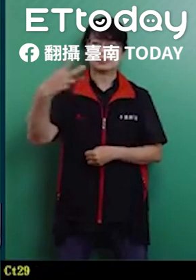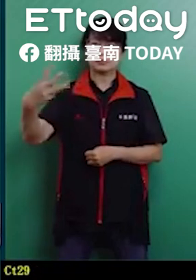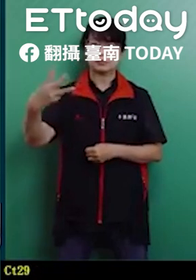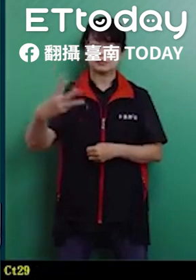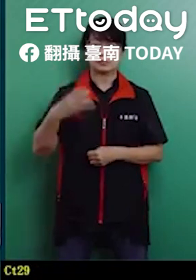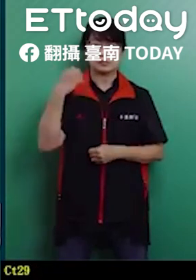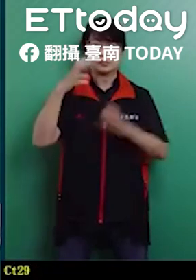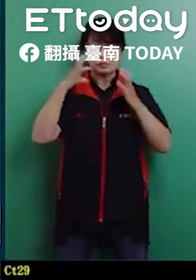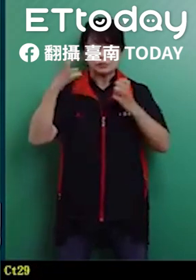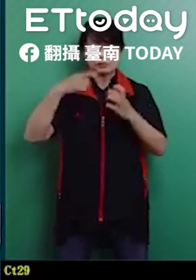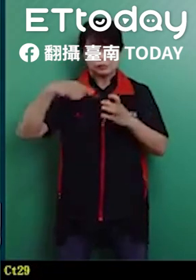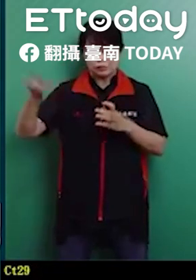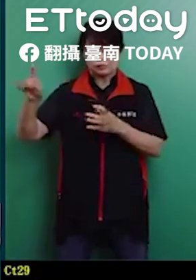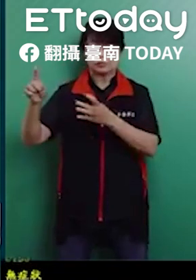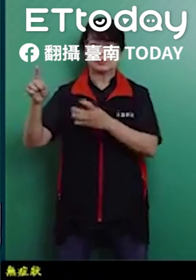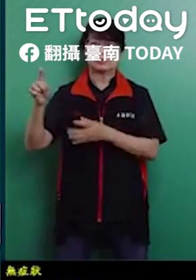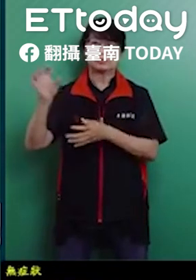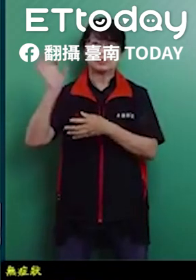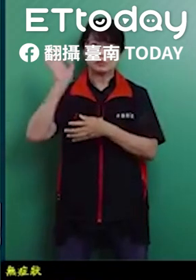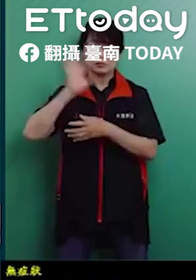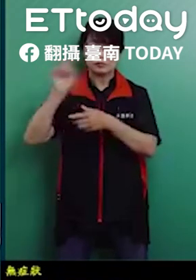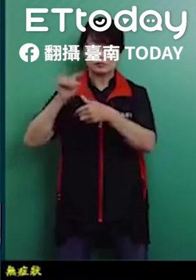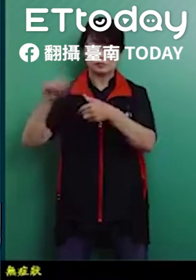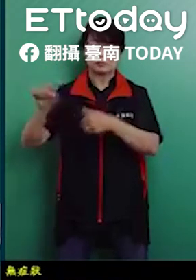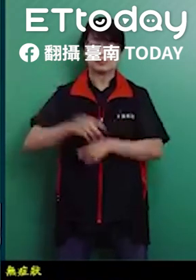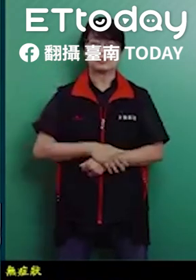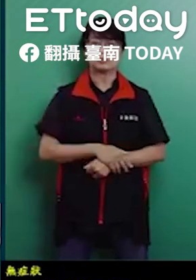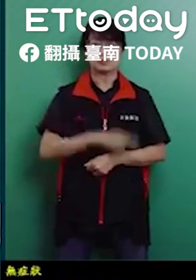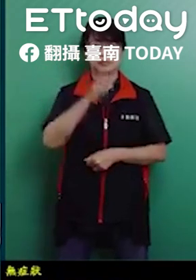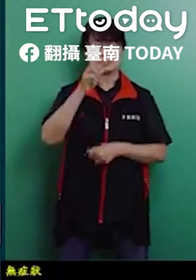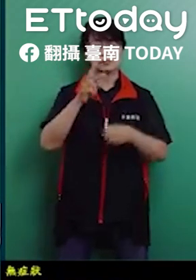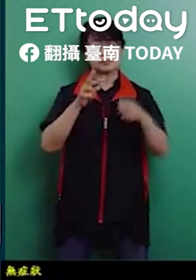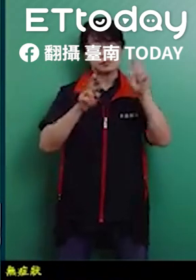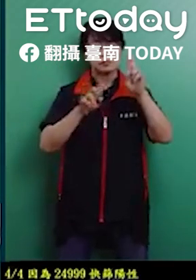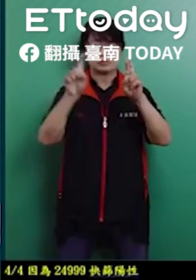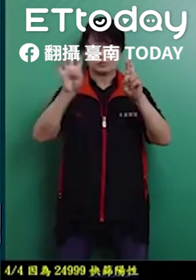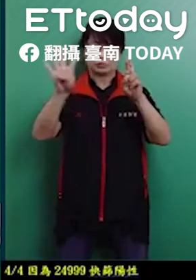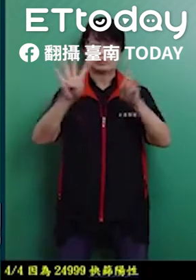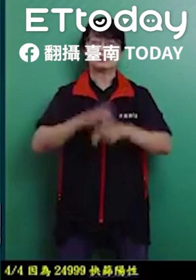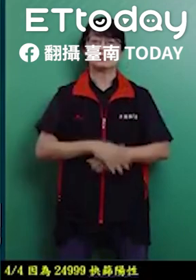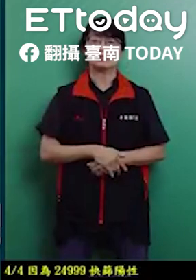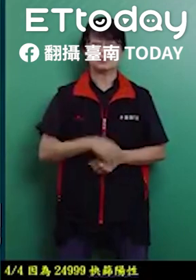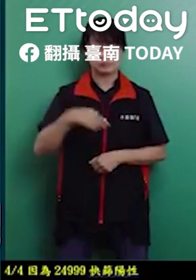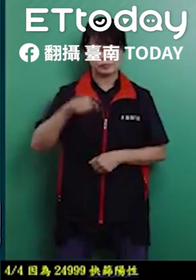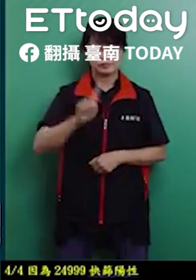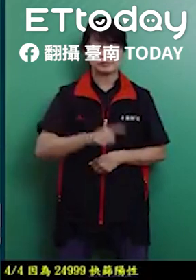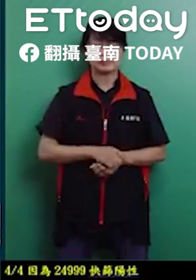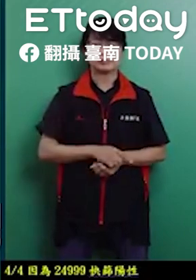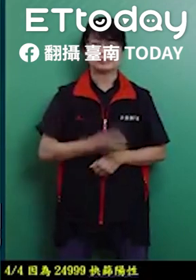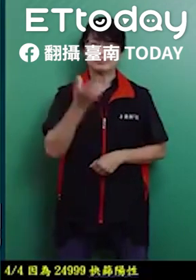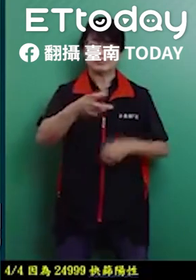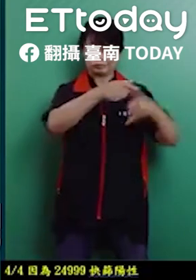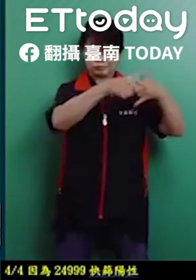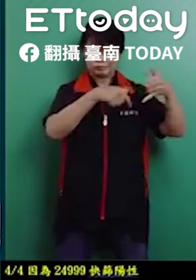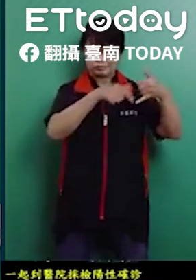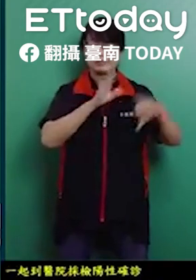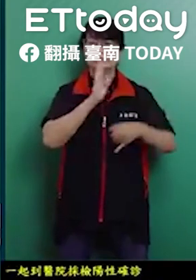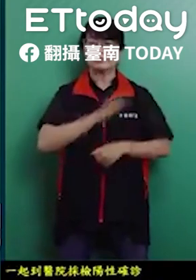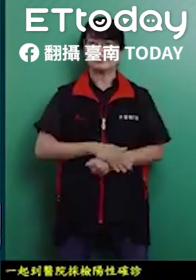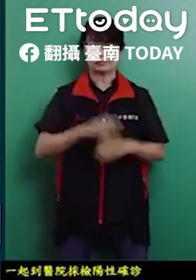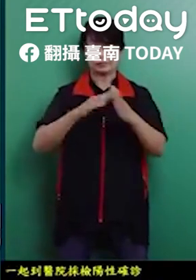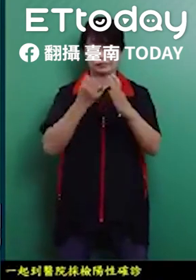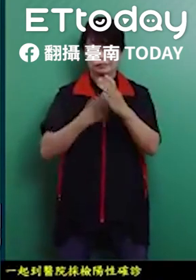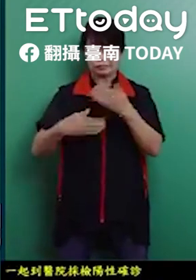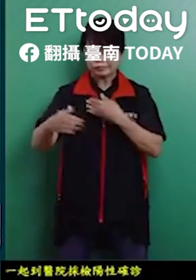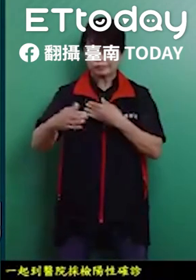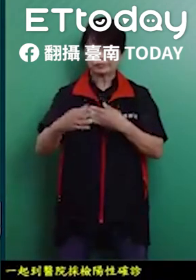到彰化，在12:14的时候到彰化，那其他的足迹也都是在中部。那我居家隔离者有